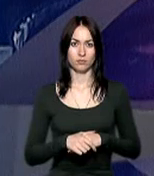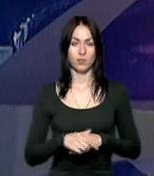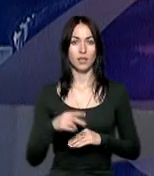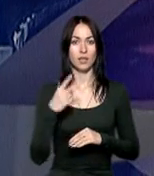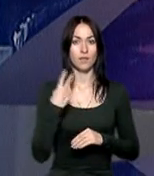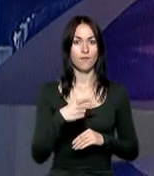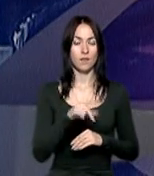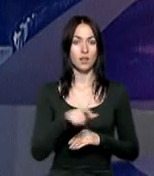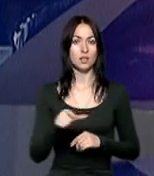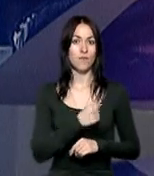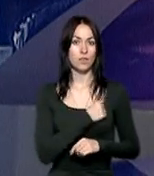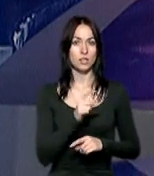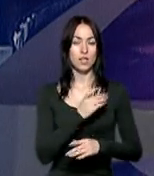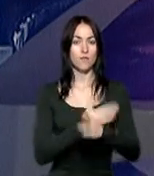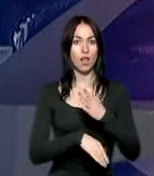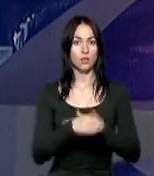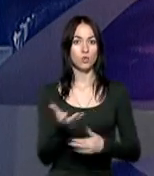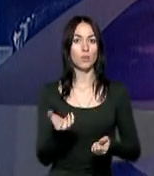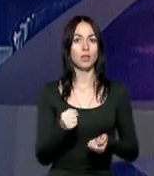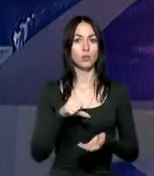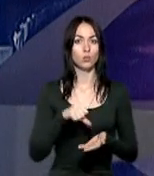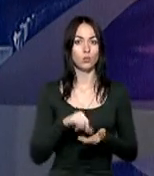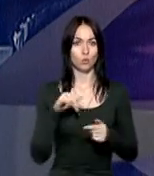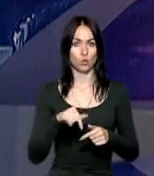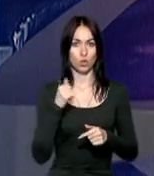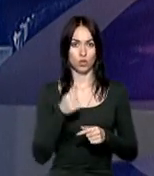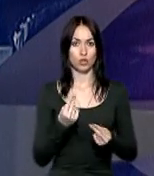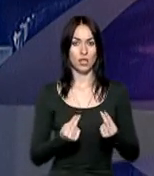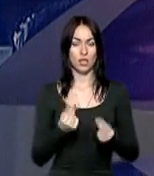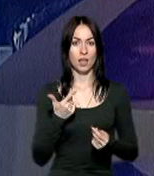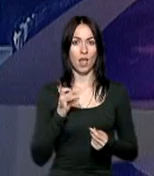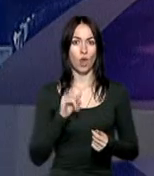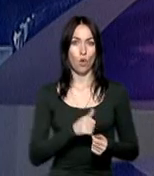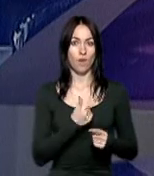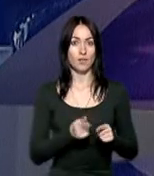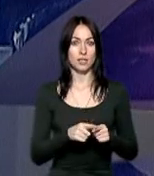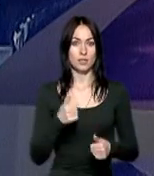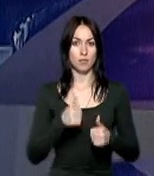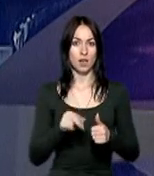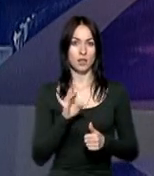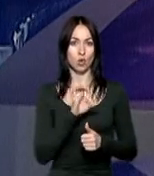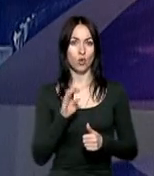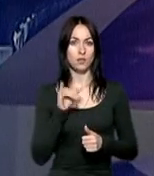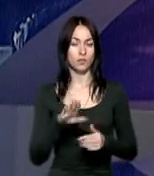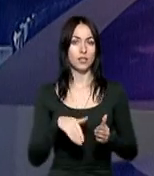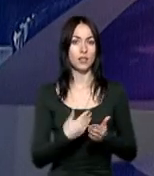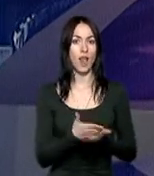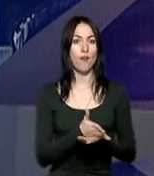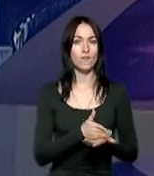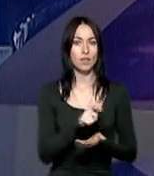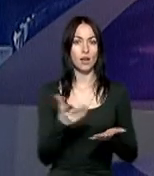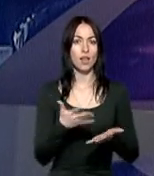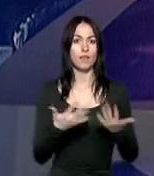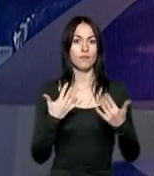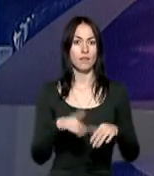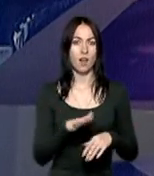Два десятки військових з інвалідністю братимуть участь у цьогорічних іграх героїв. Це змагання з кросфіту для ветеранів, які втратили кінцівки